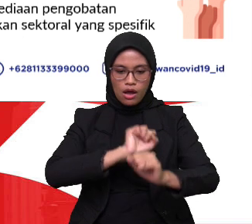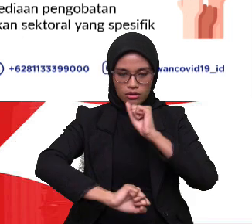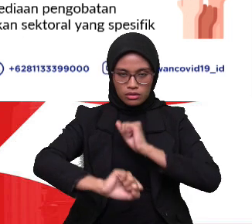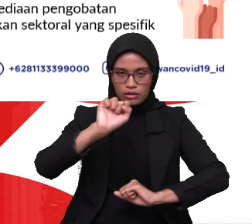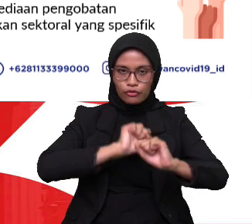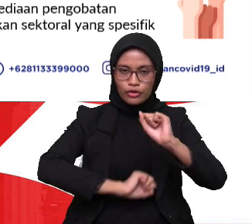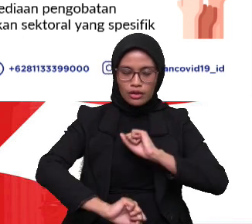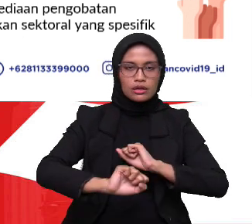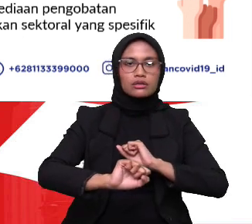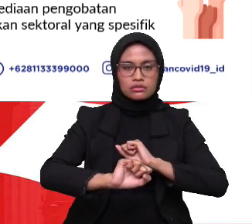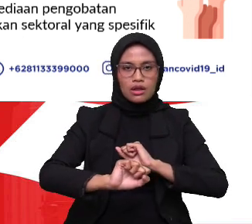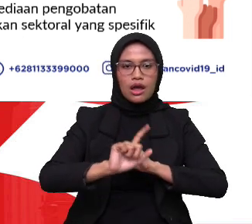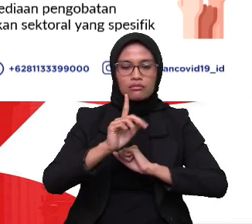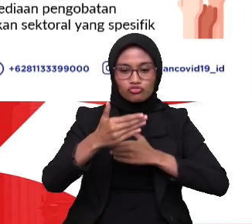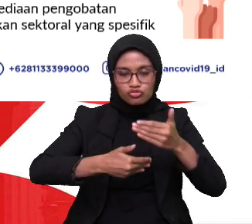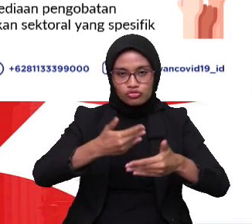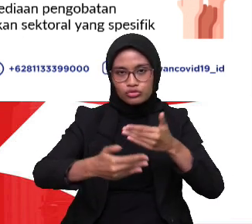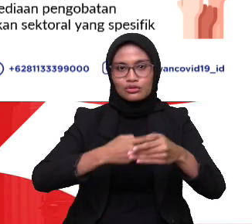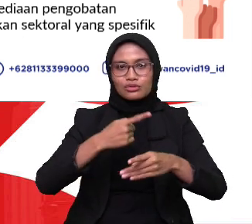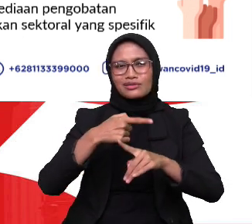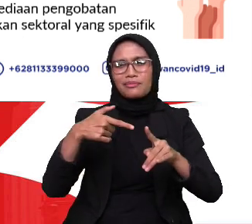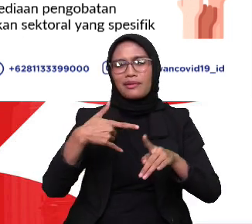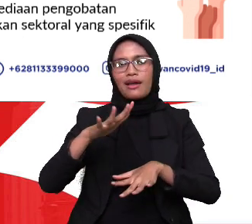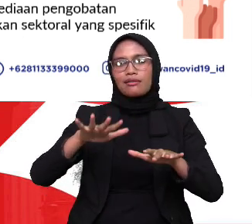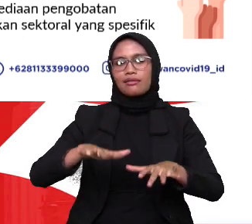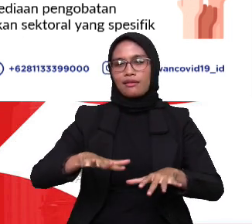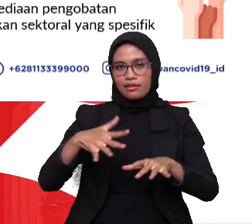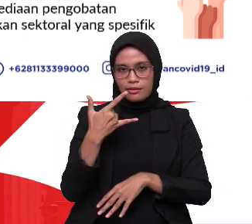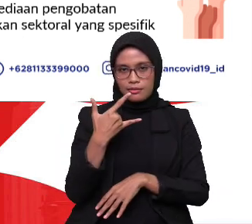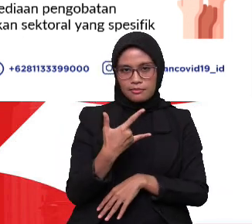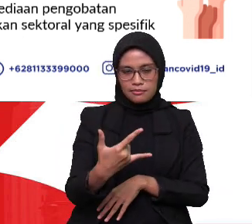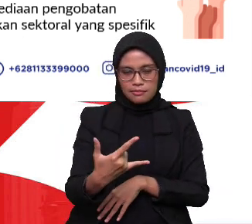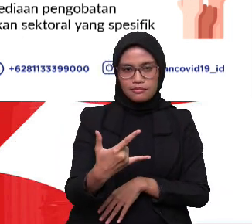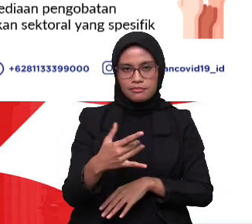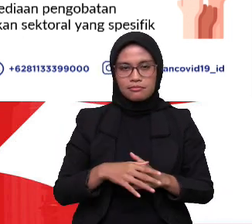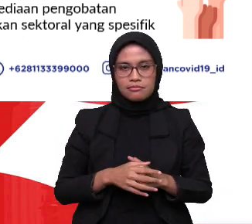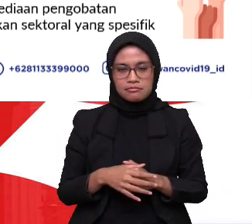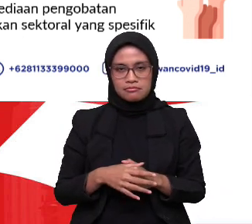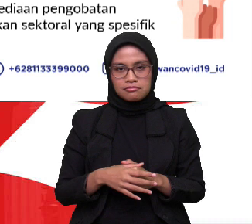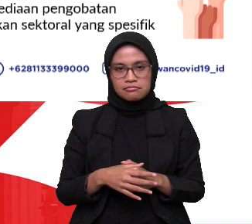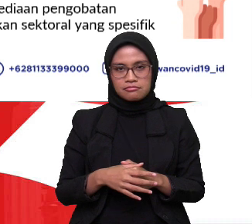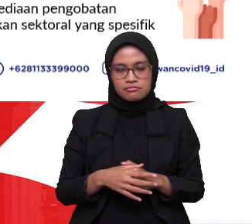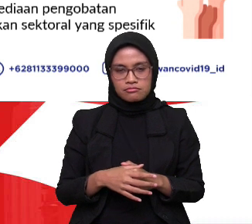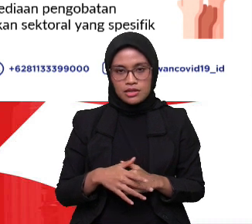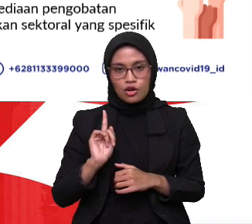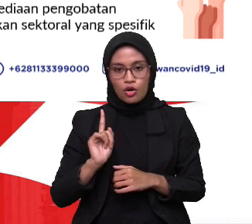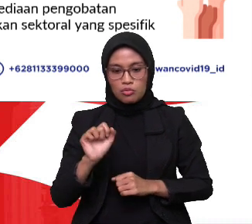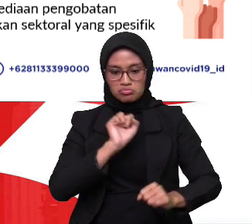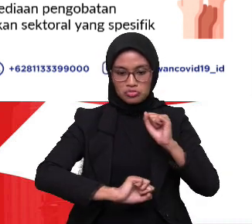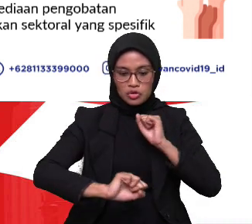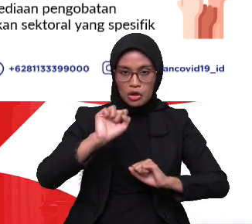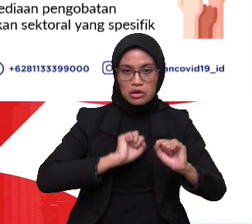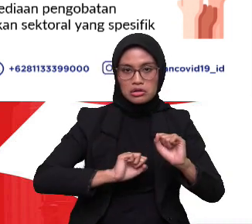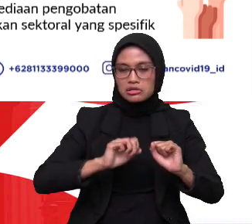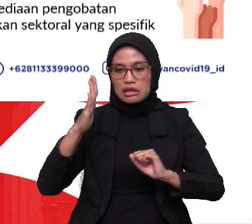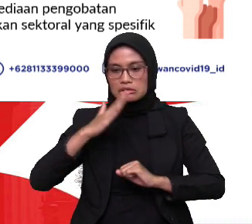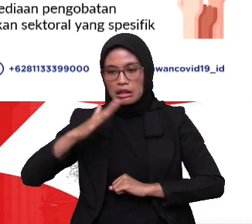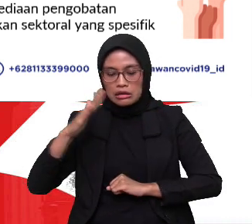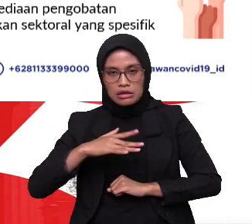yang terus berjalan dan secara alamiah mampu meningkatkan peluang penularan jika berjalan tanpa